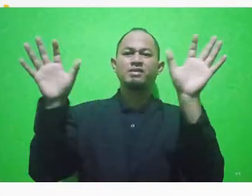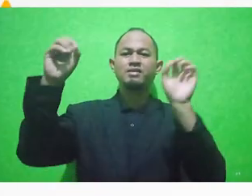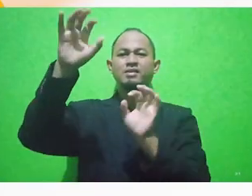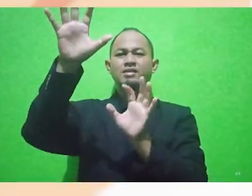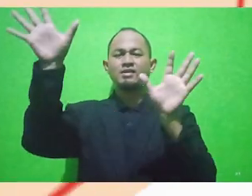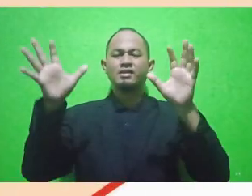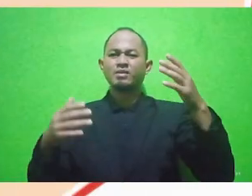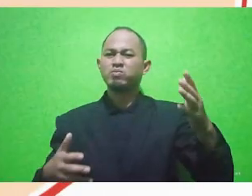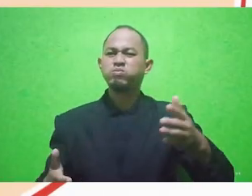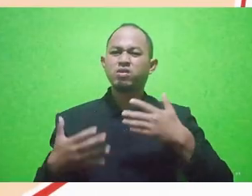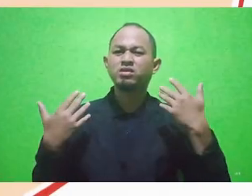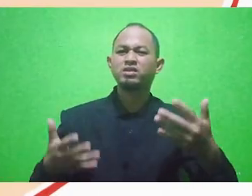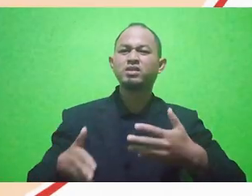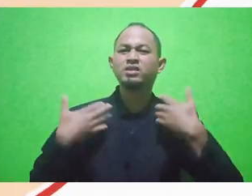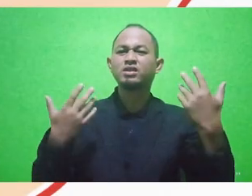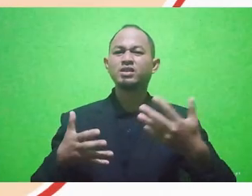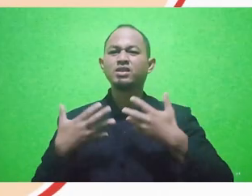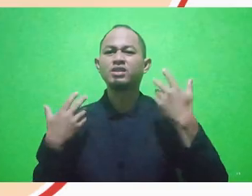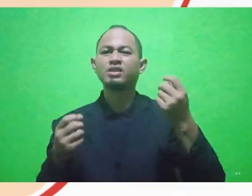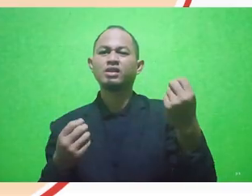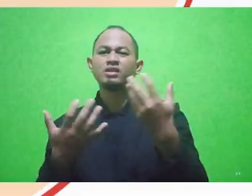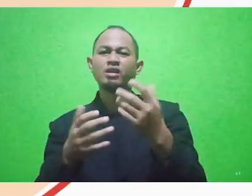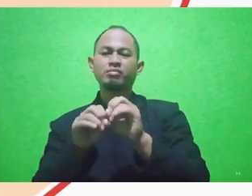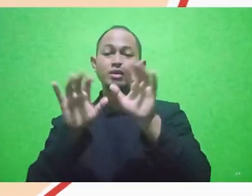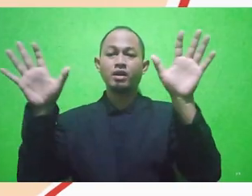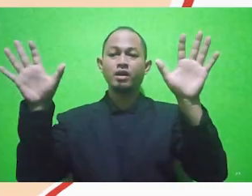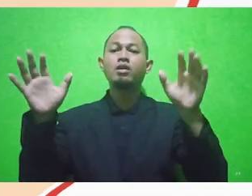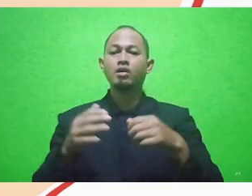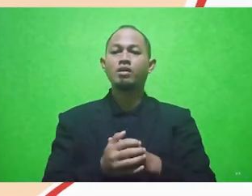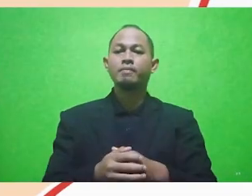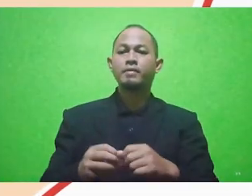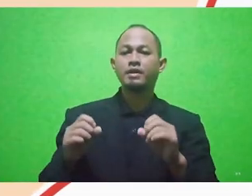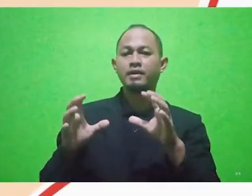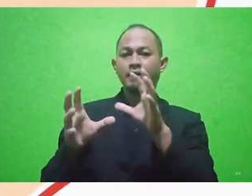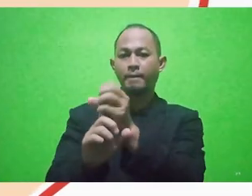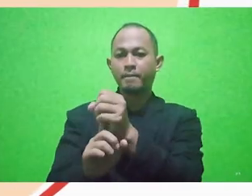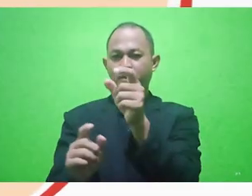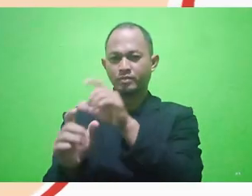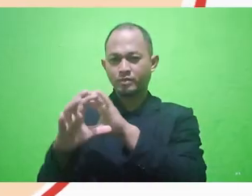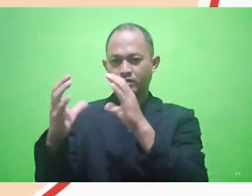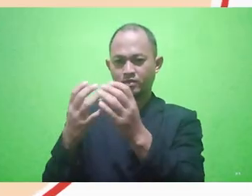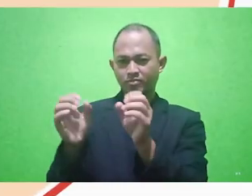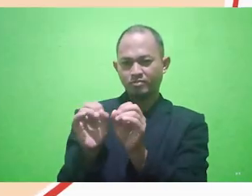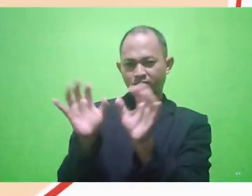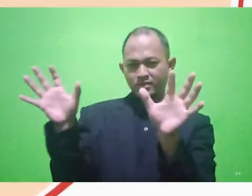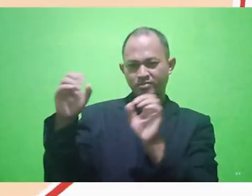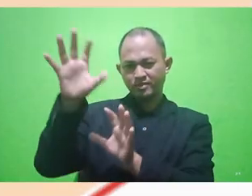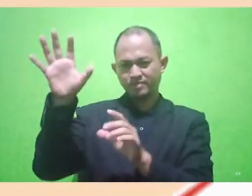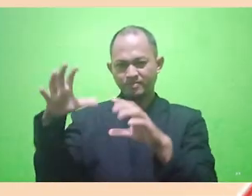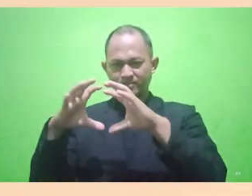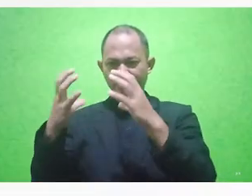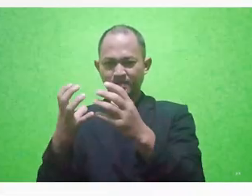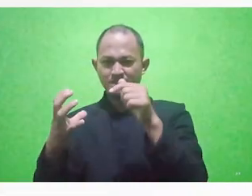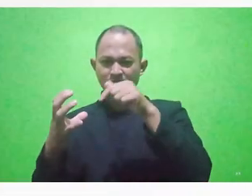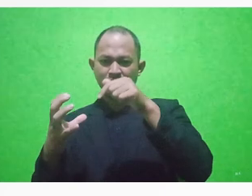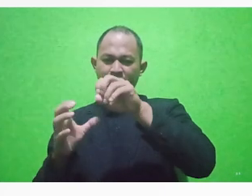panas. Tapi dengan adanya gas rumah kaca, energi tersebut malah terperangkap membentuk selimut tebal sehingga meningkatkan